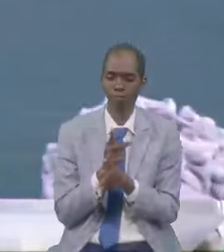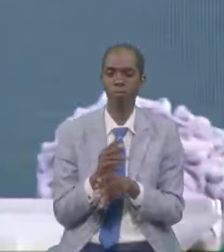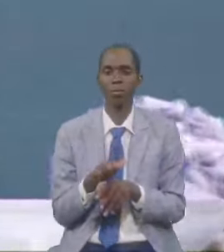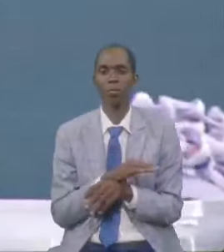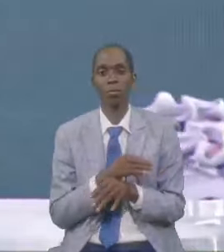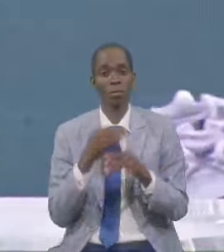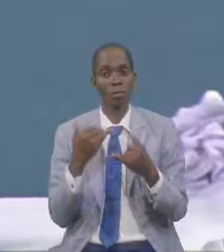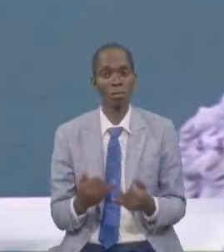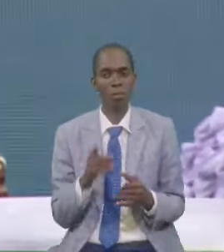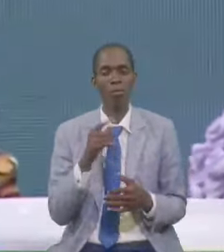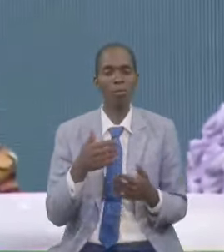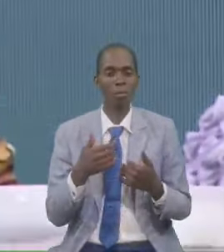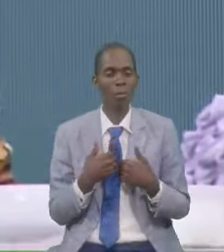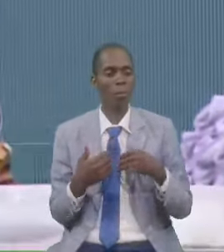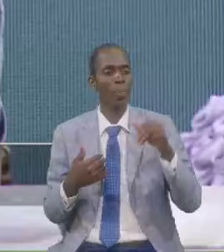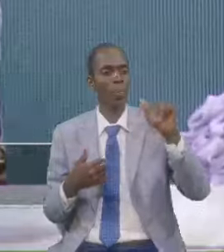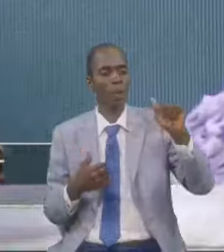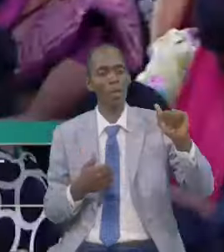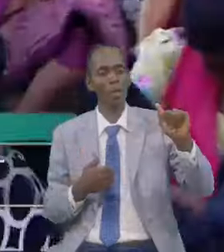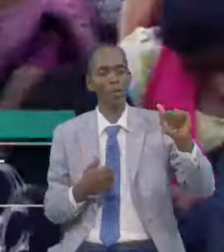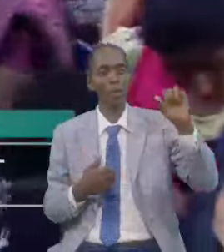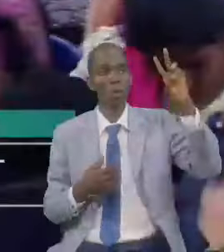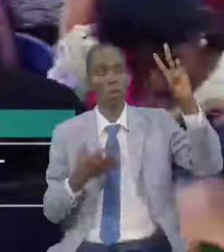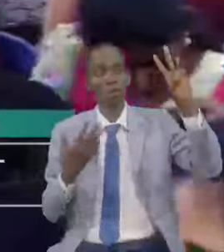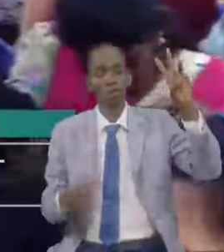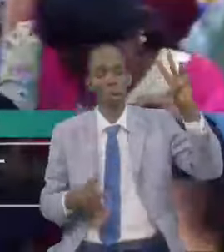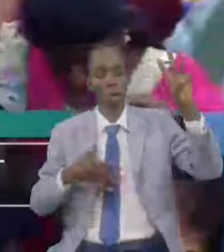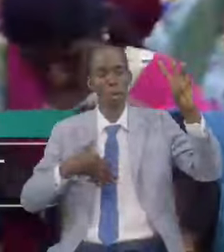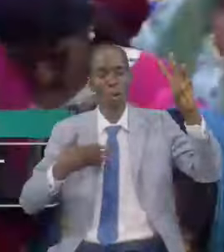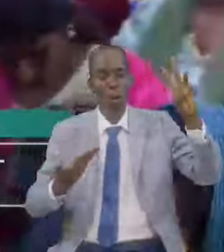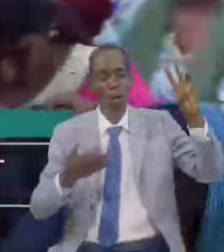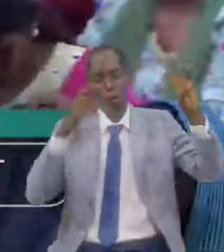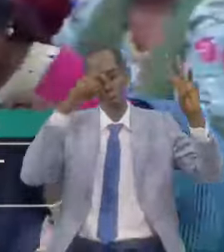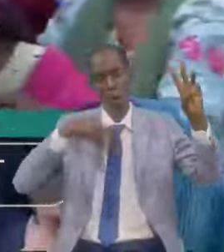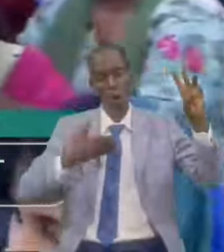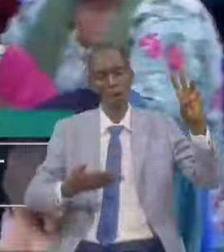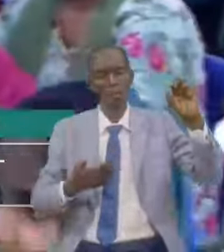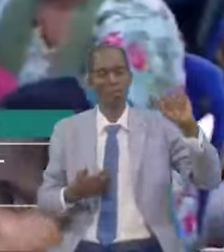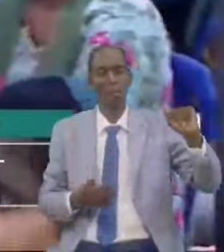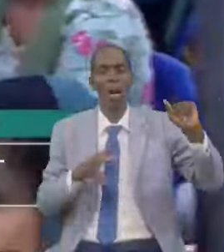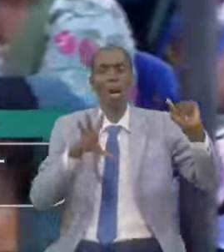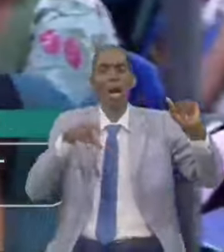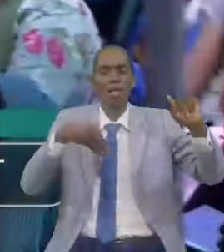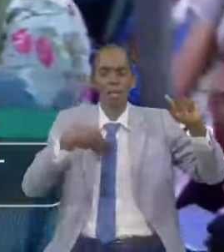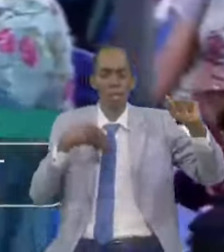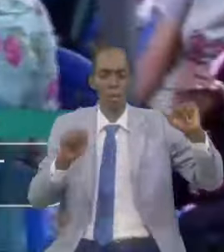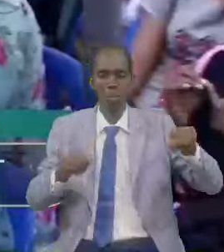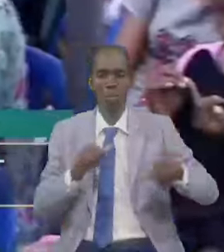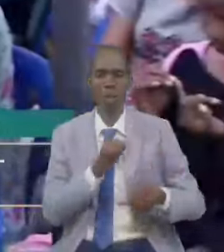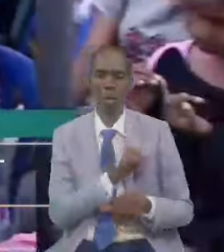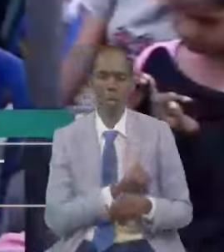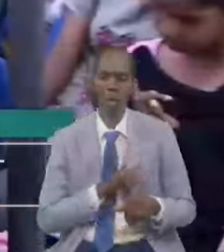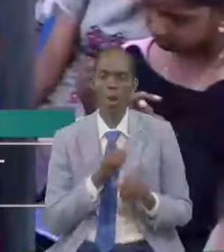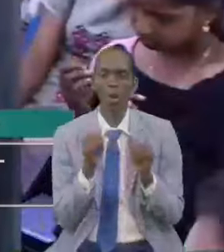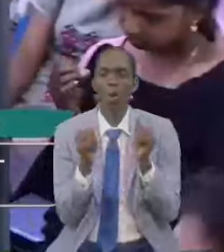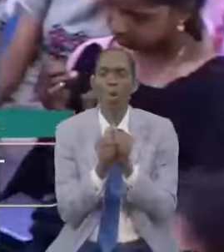a acceptable attitude. ఇప్పుడు మీరు ఏని గమనిస్తే acceptable attitude, అంగీకారయోగ్యమైన వైఖరి. Abraham.